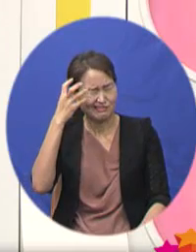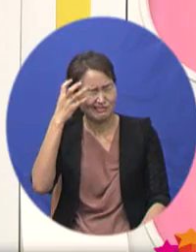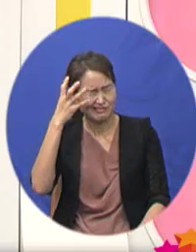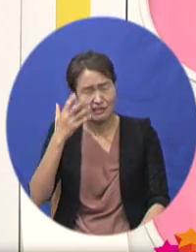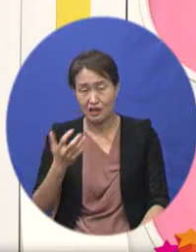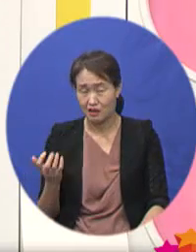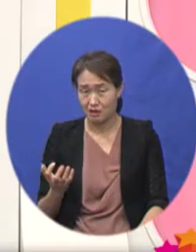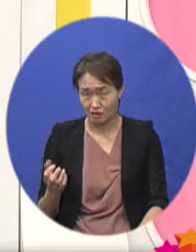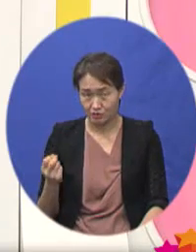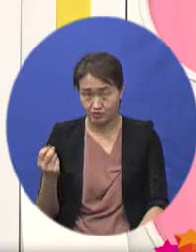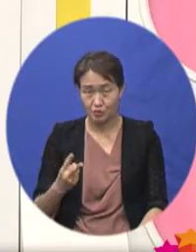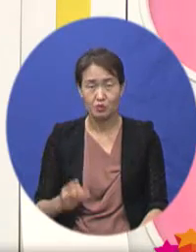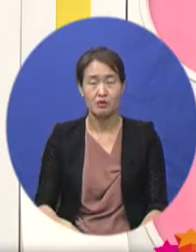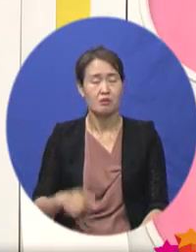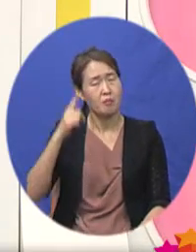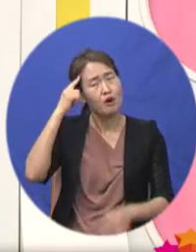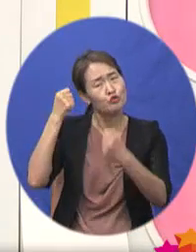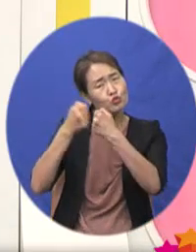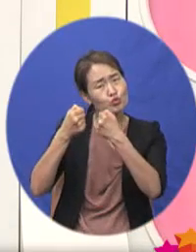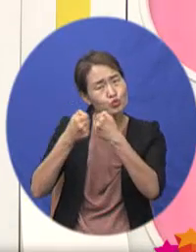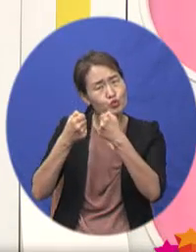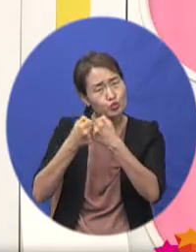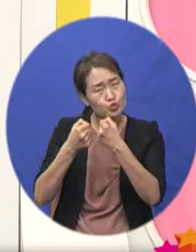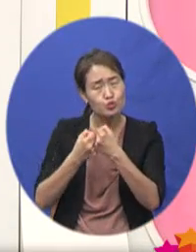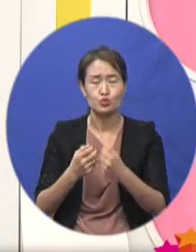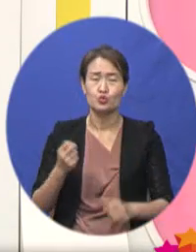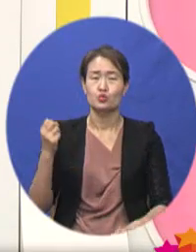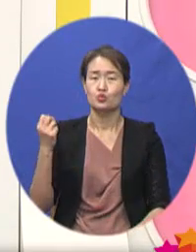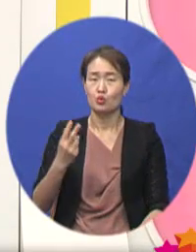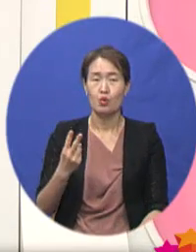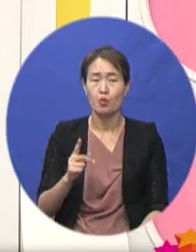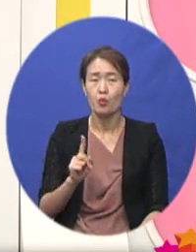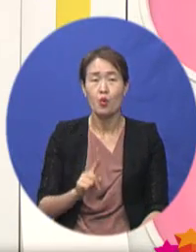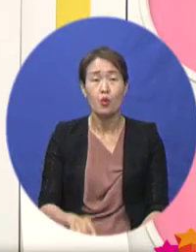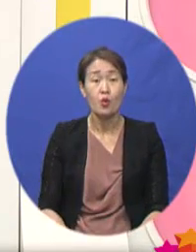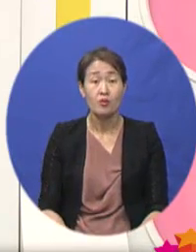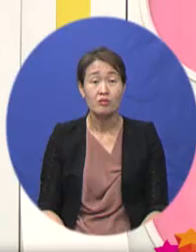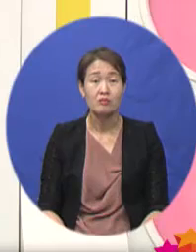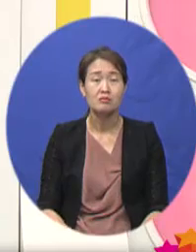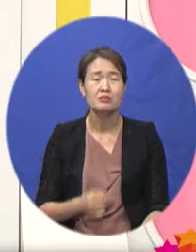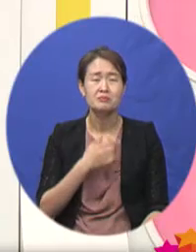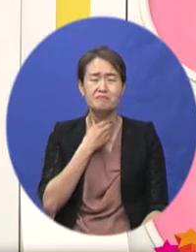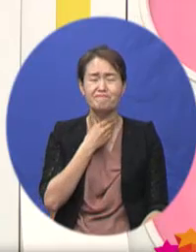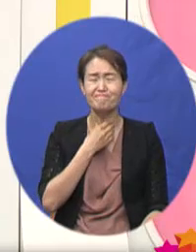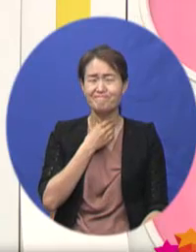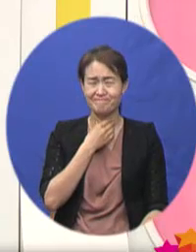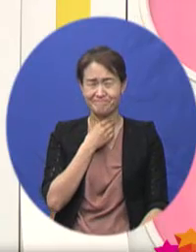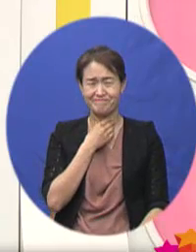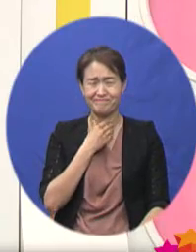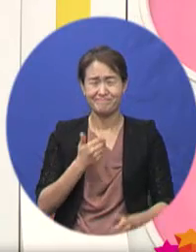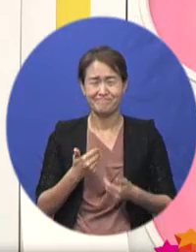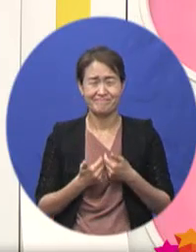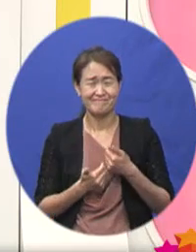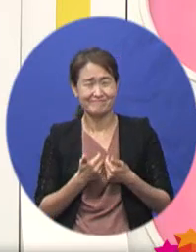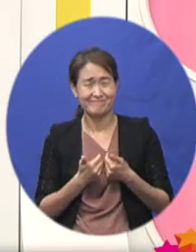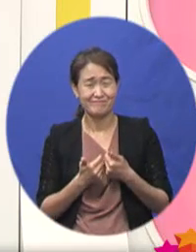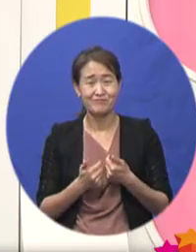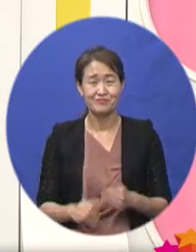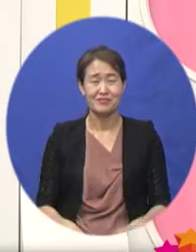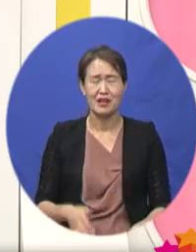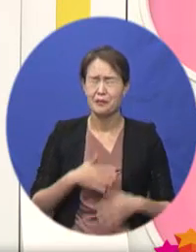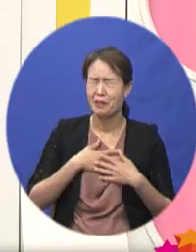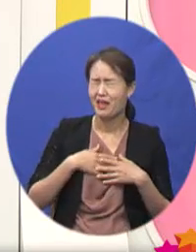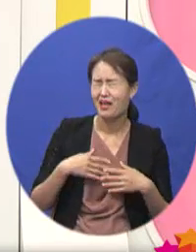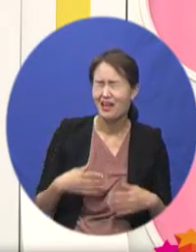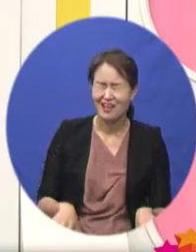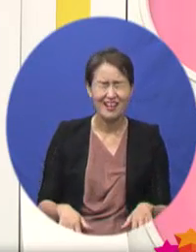아프고 두통 있으면서 또 무슨 증상? 목도 좀 칼칼한 것 같고 좀 그러니까 네, 머리 아프고